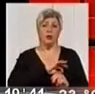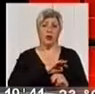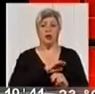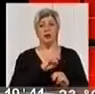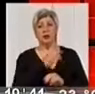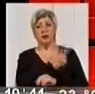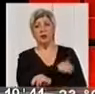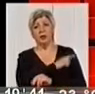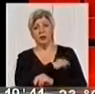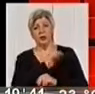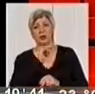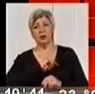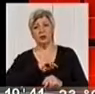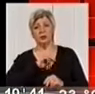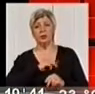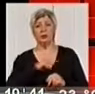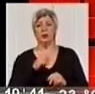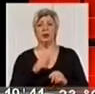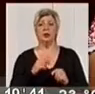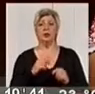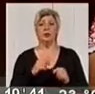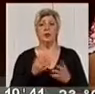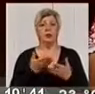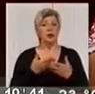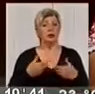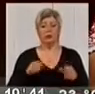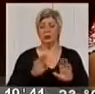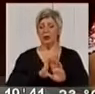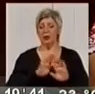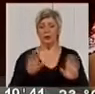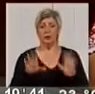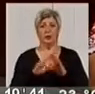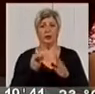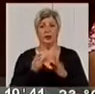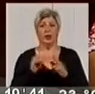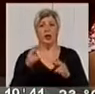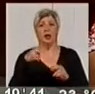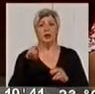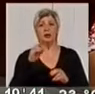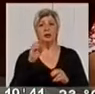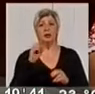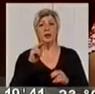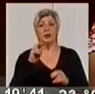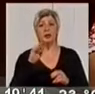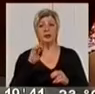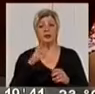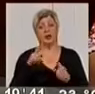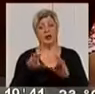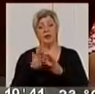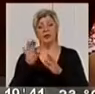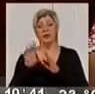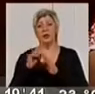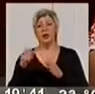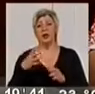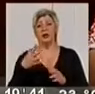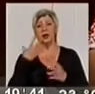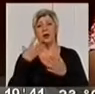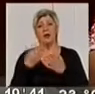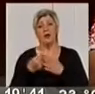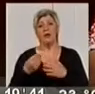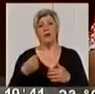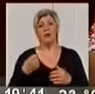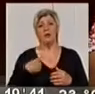для роботи в таборах? Ну, не ми відбираємо, департамент тільки, відбирають власники, заклади тільки. Ага. Тобто